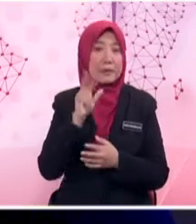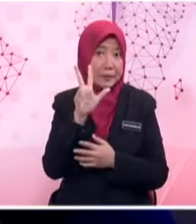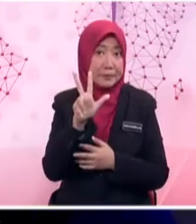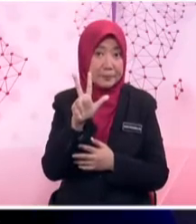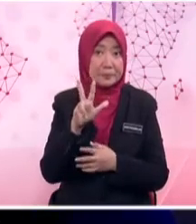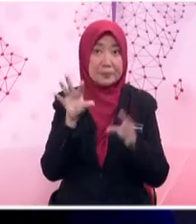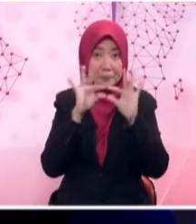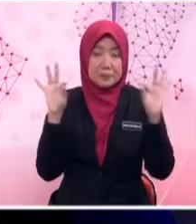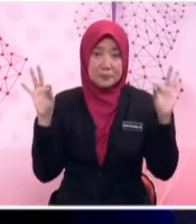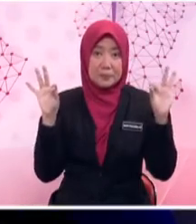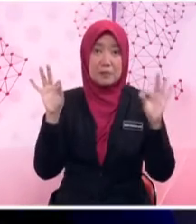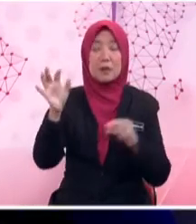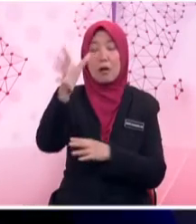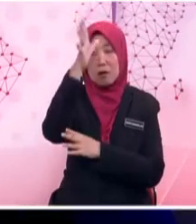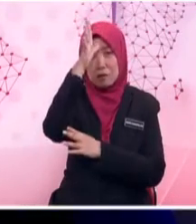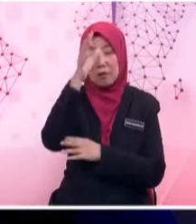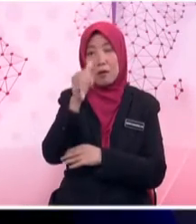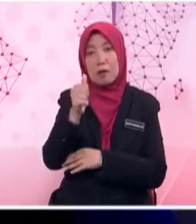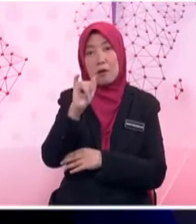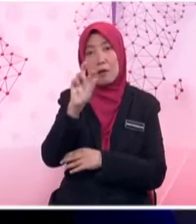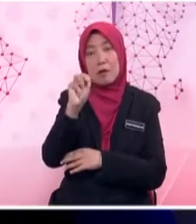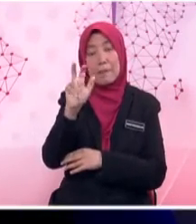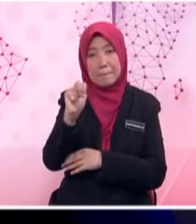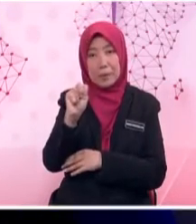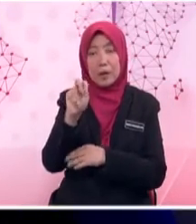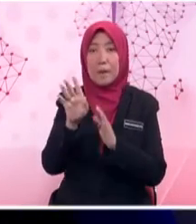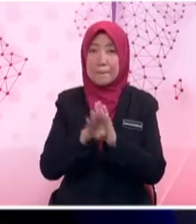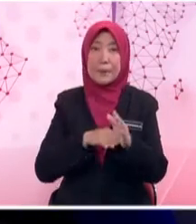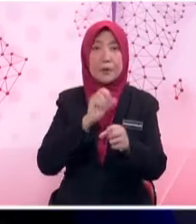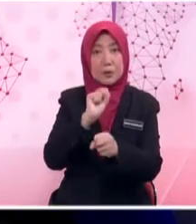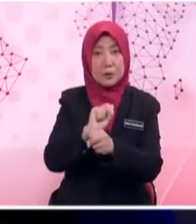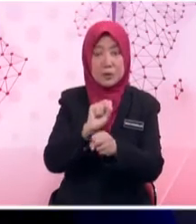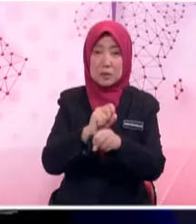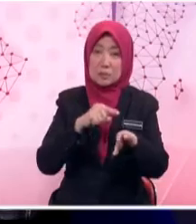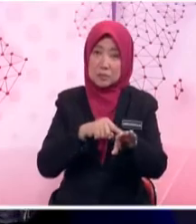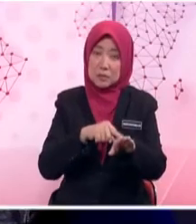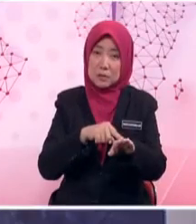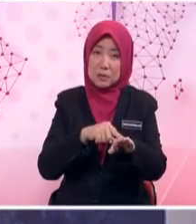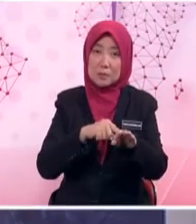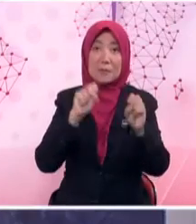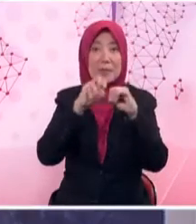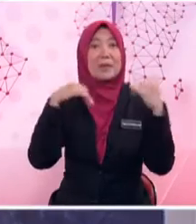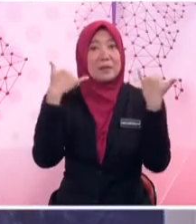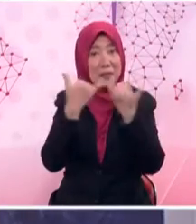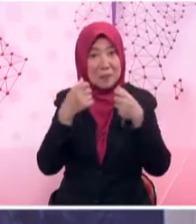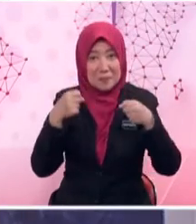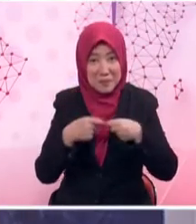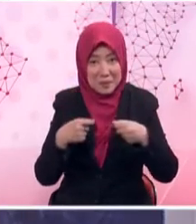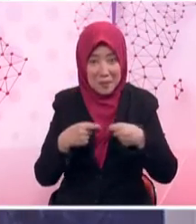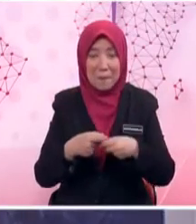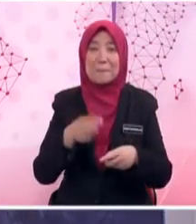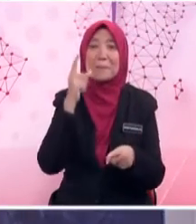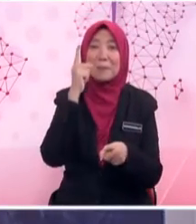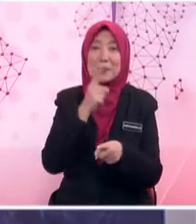ayatnya. Ayah Aiman Adli bekerja di sebuah syarikat elektrik. Yeah, betul. Pandai,